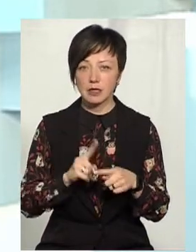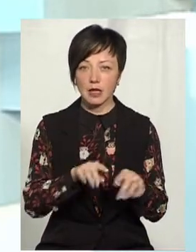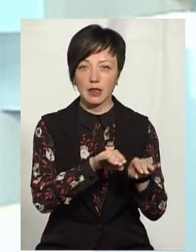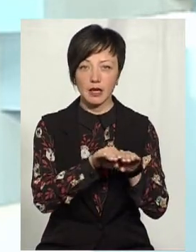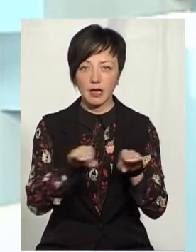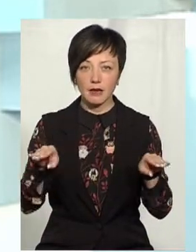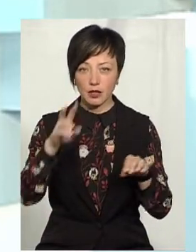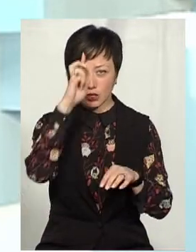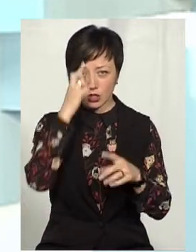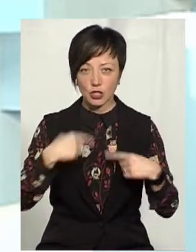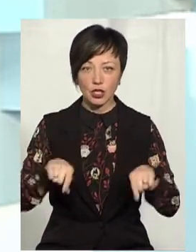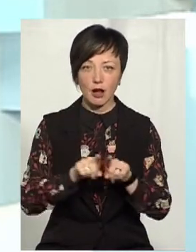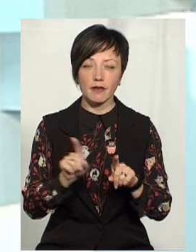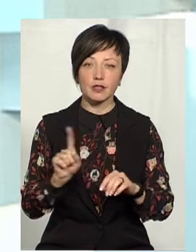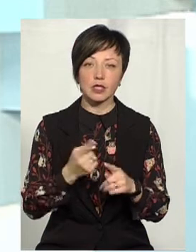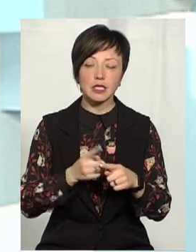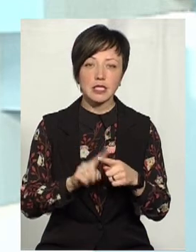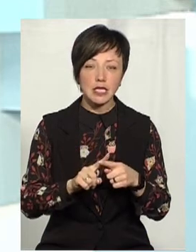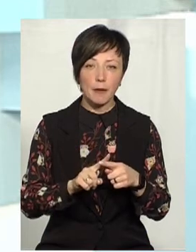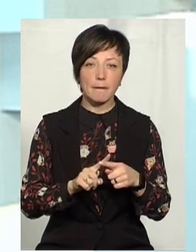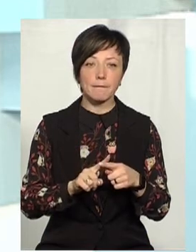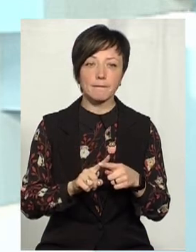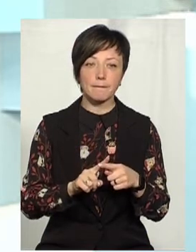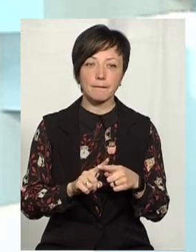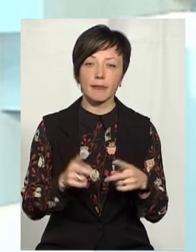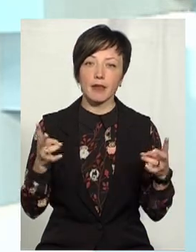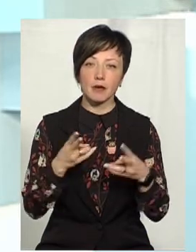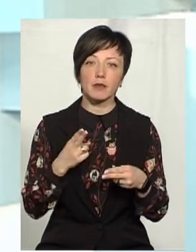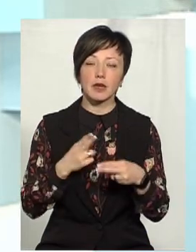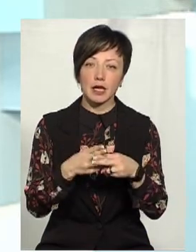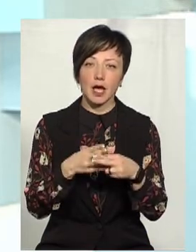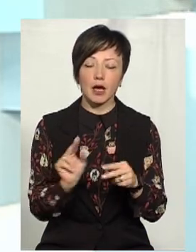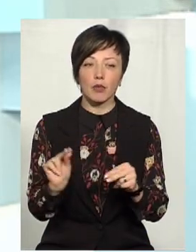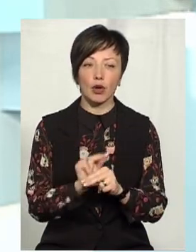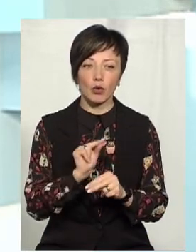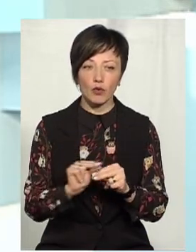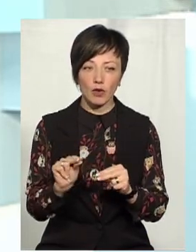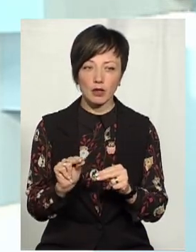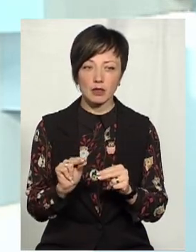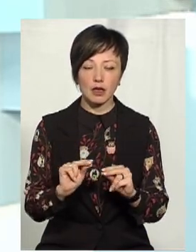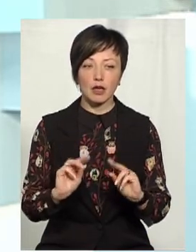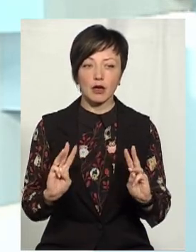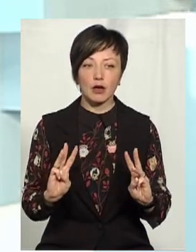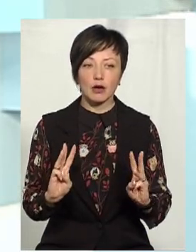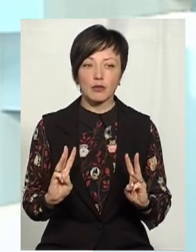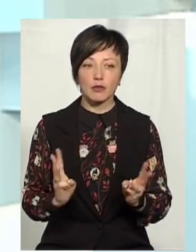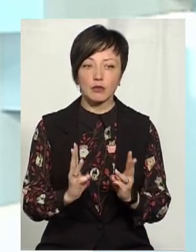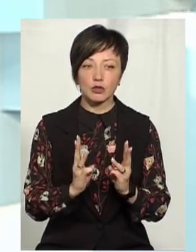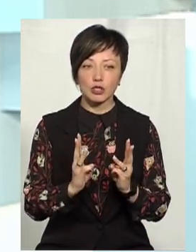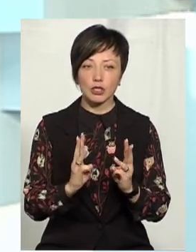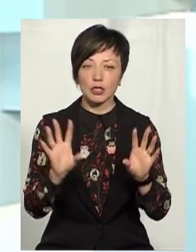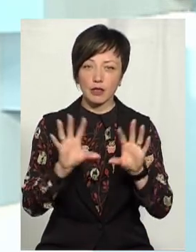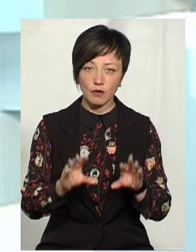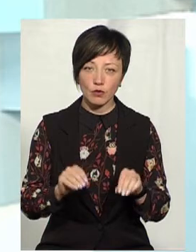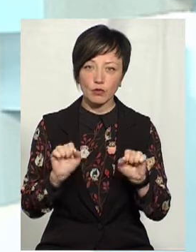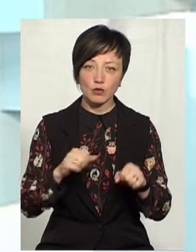рівні держави, що цій проблемі треба запобігати, полікувати. Як то знаєте, пожежники, вони ліквідують пожежу, це